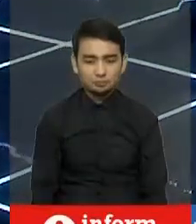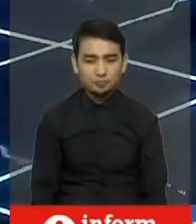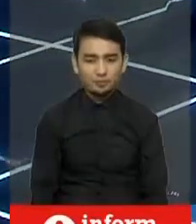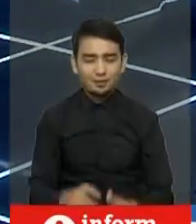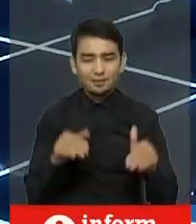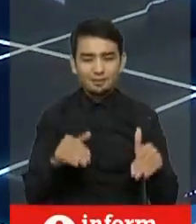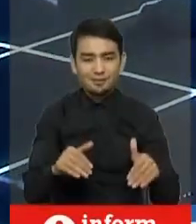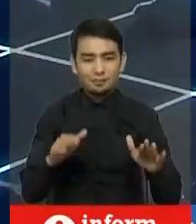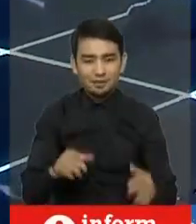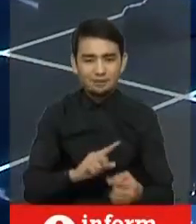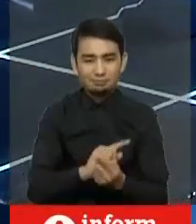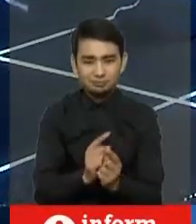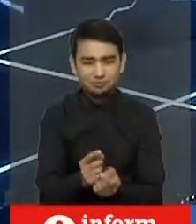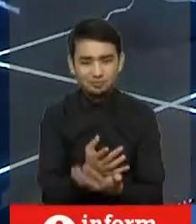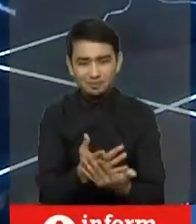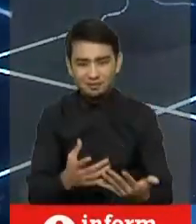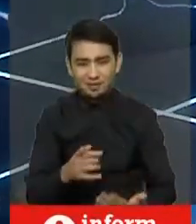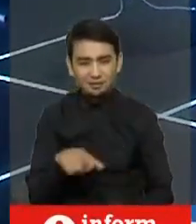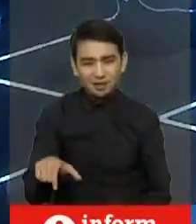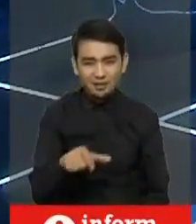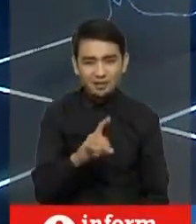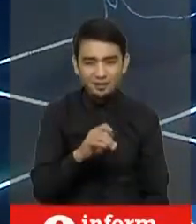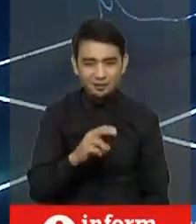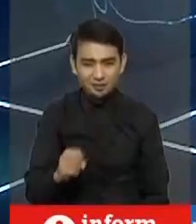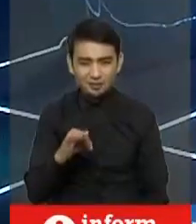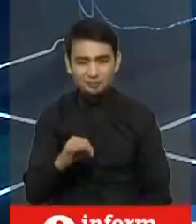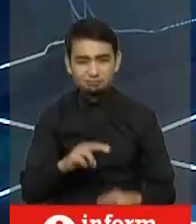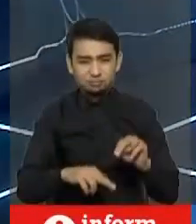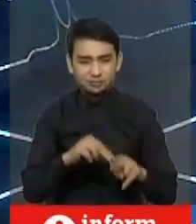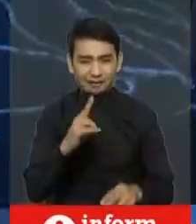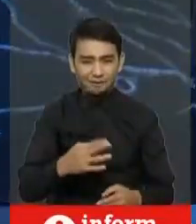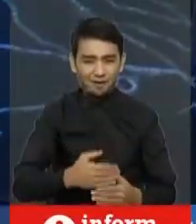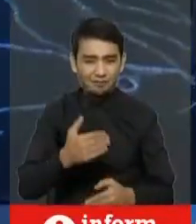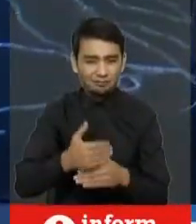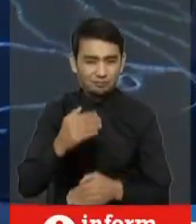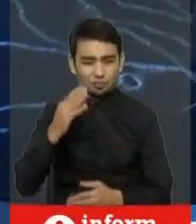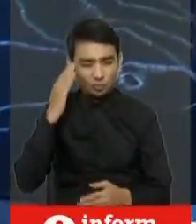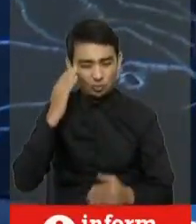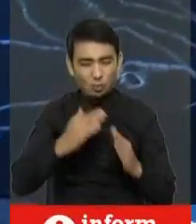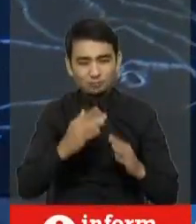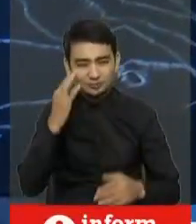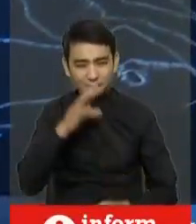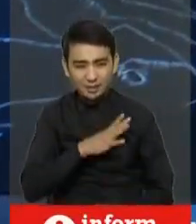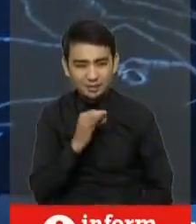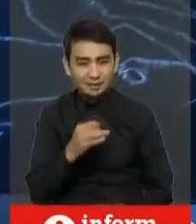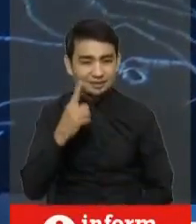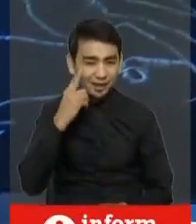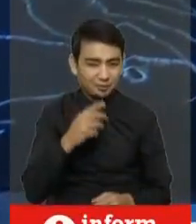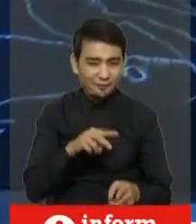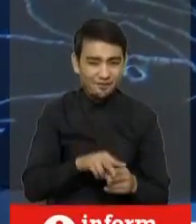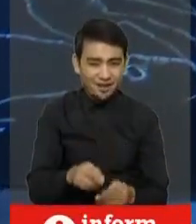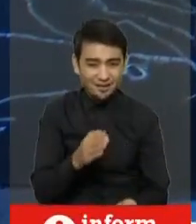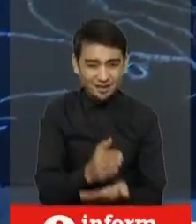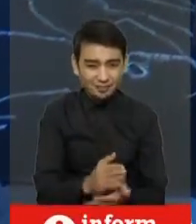В Каскелене изменили целое русло реки для строительства многоэтажного жилого комплекса. Застройщик, зная о губительных последствиях